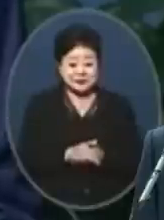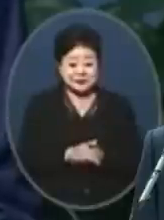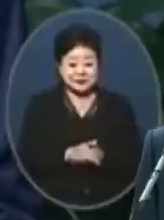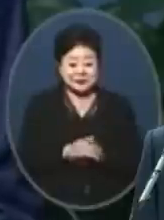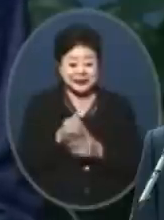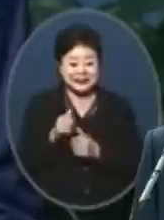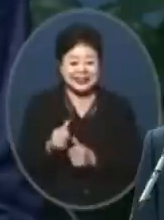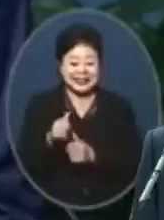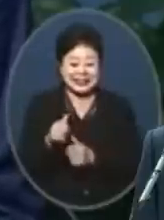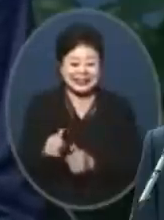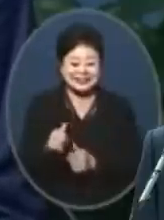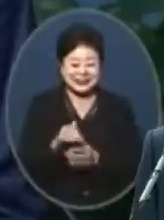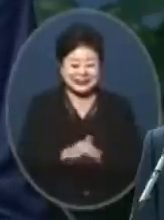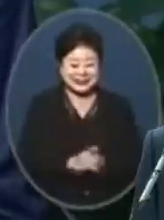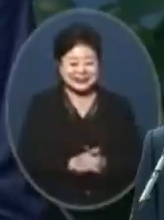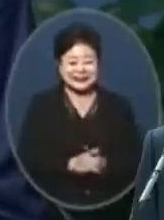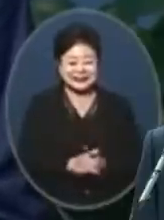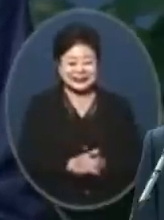따라다니면서